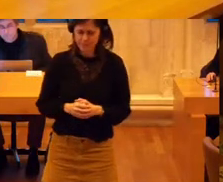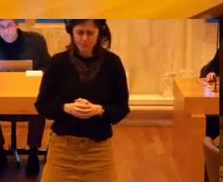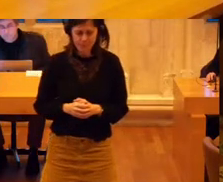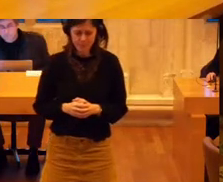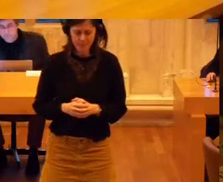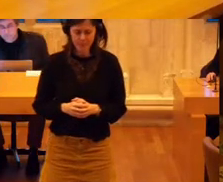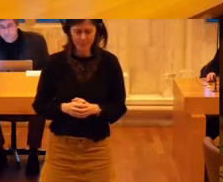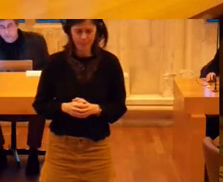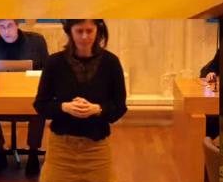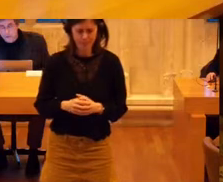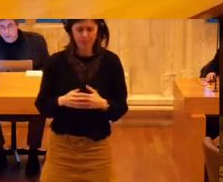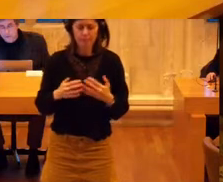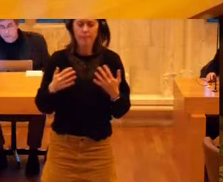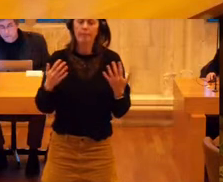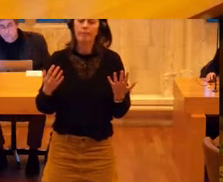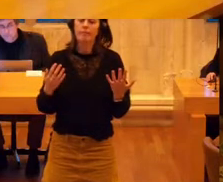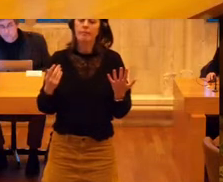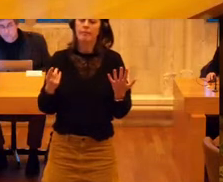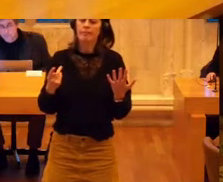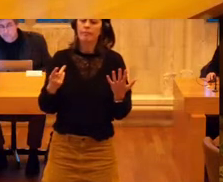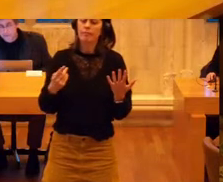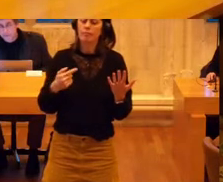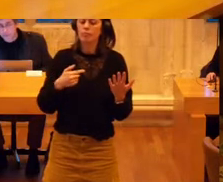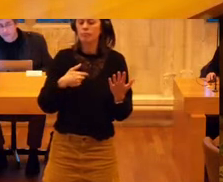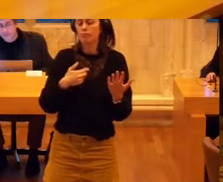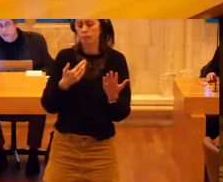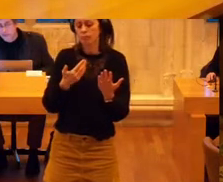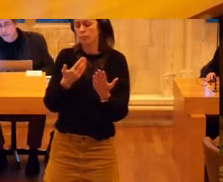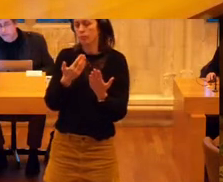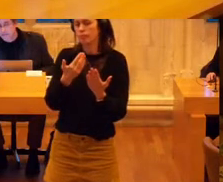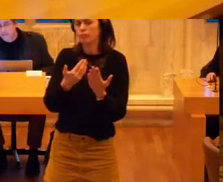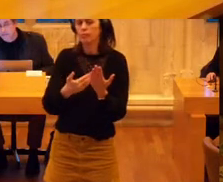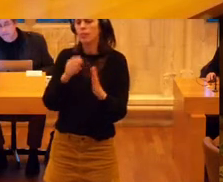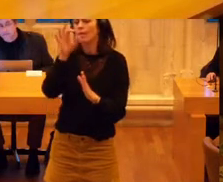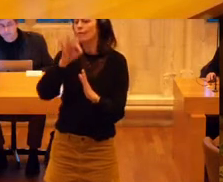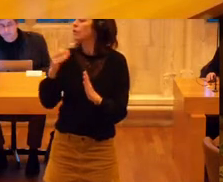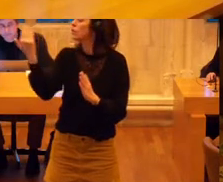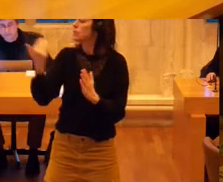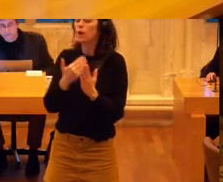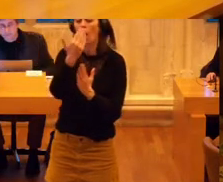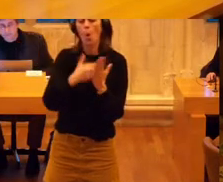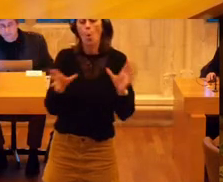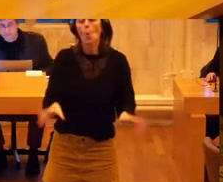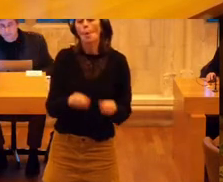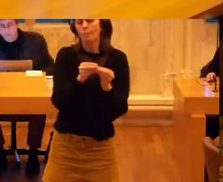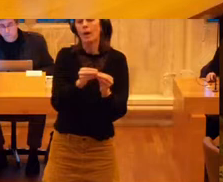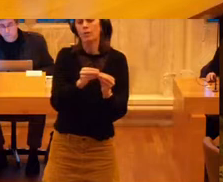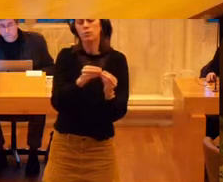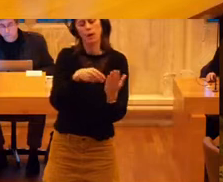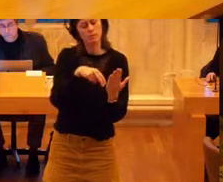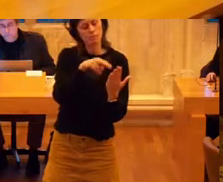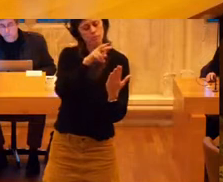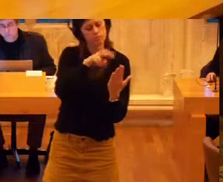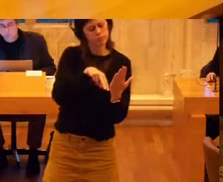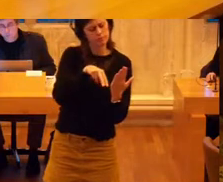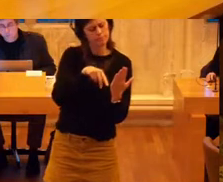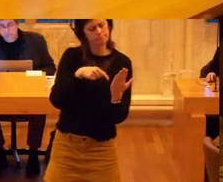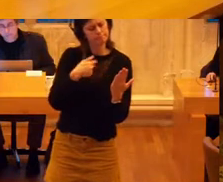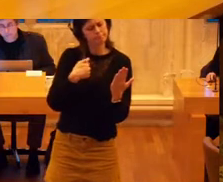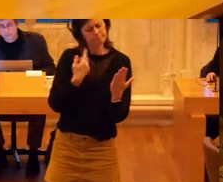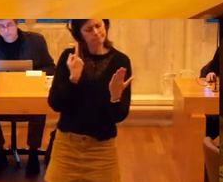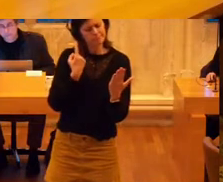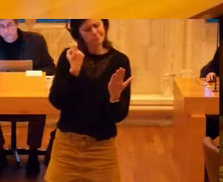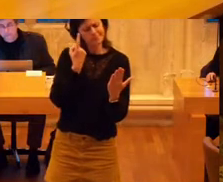au, comment dirais-je, au résumé de cette délibération. Et je me posais la question suivante sur